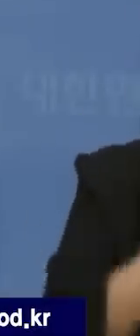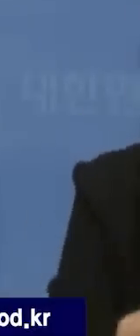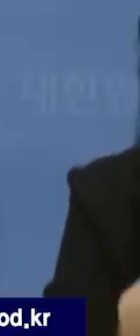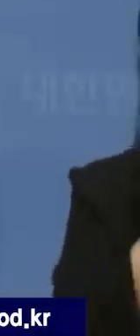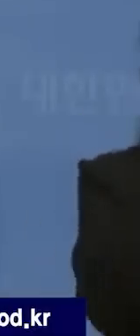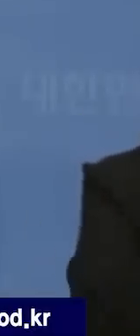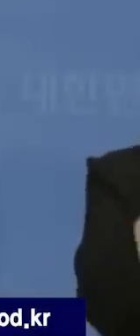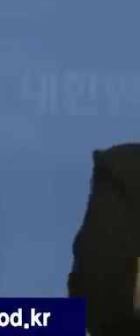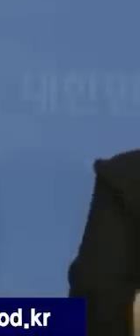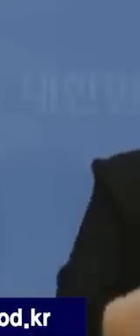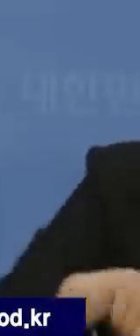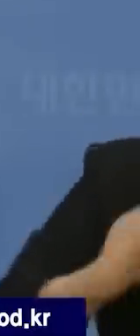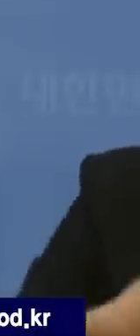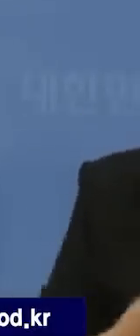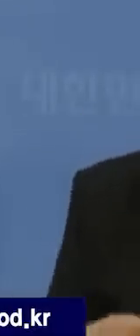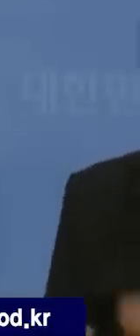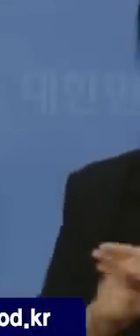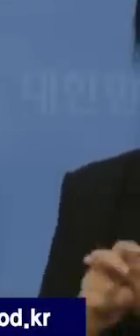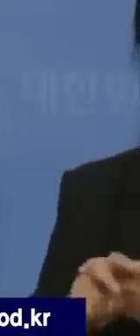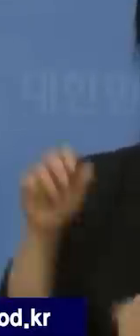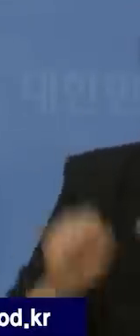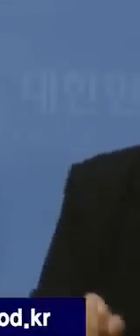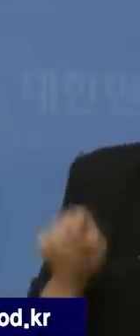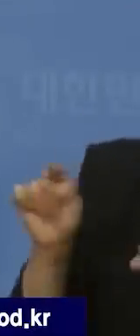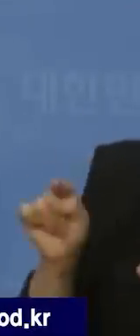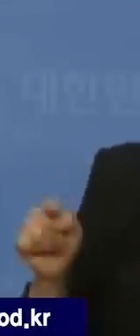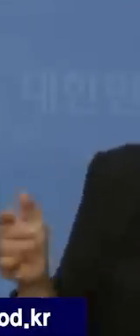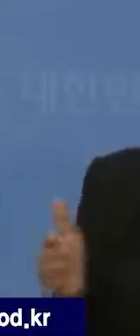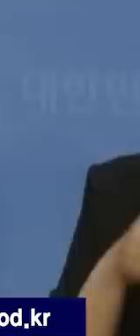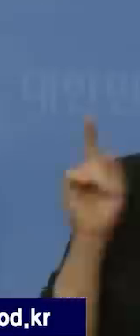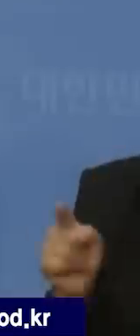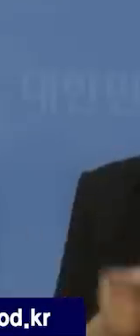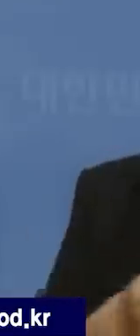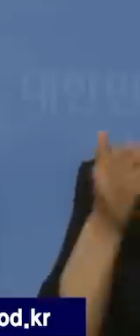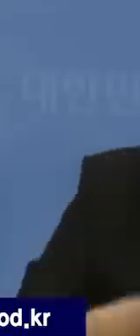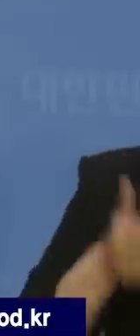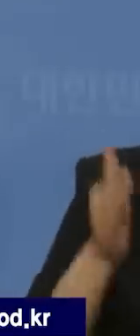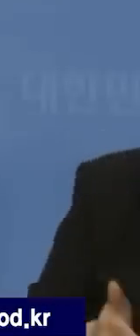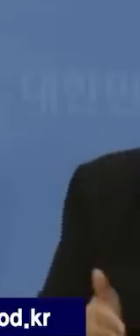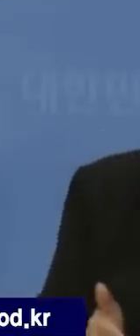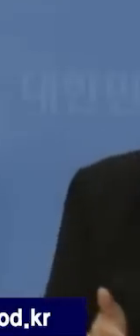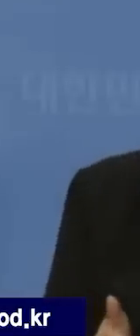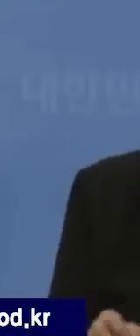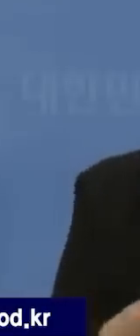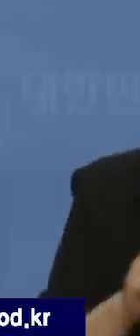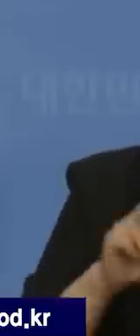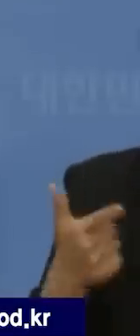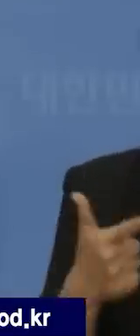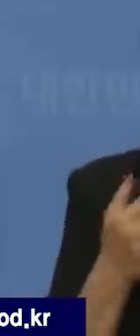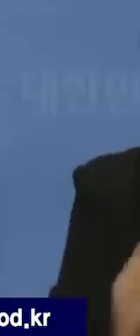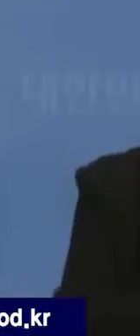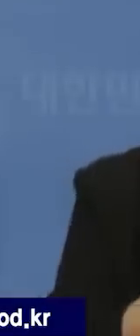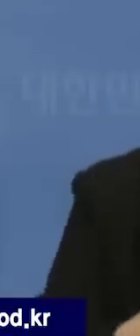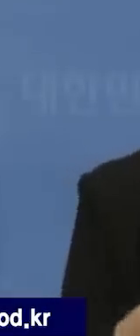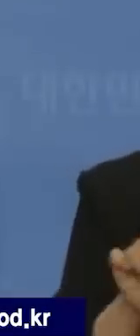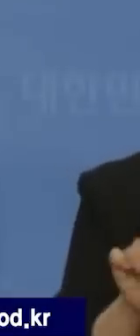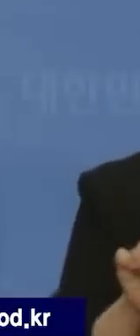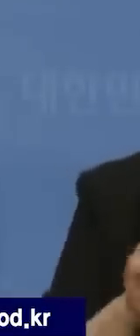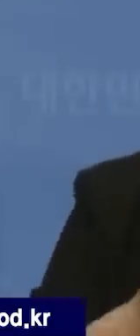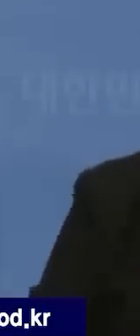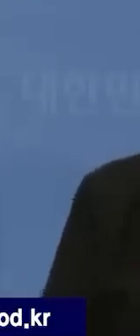스스로 위법을 자행했다는 지적이 나오자 이를 정당화하겠다는 것이니